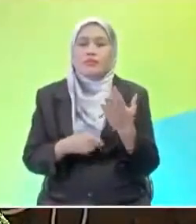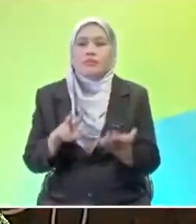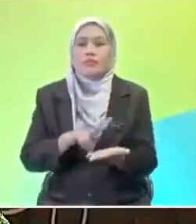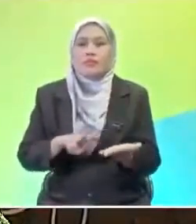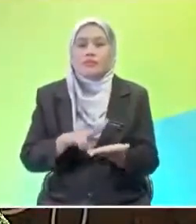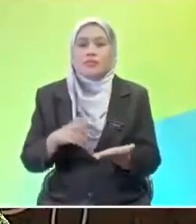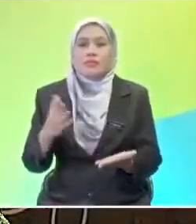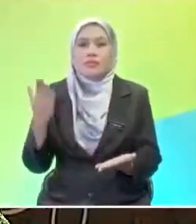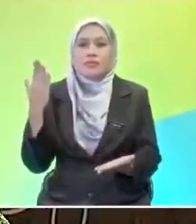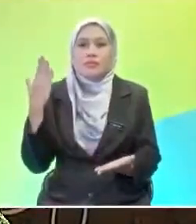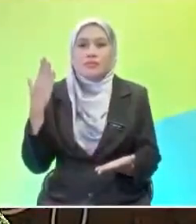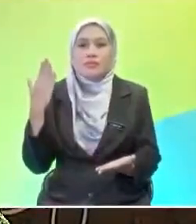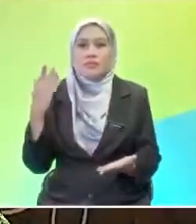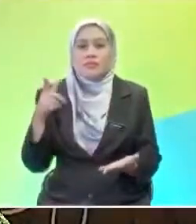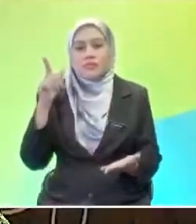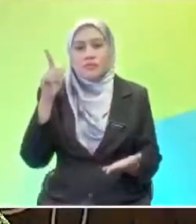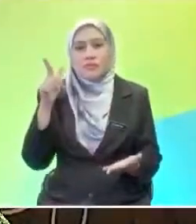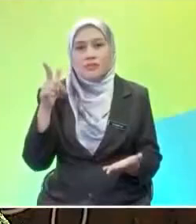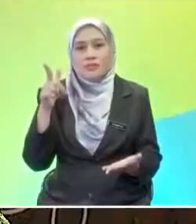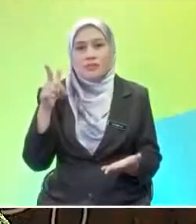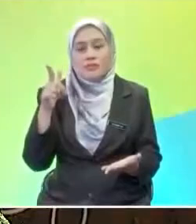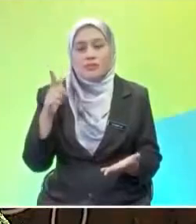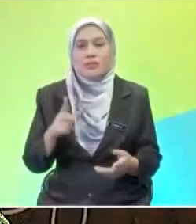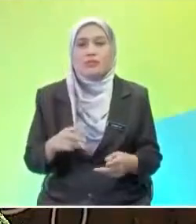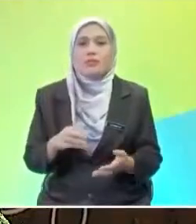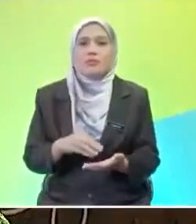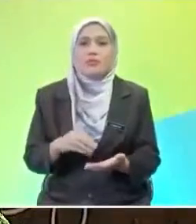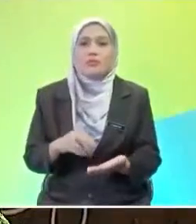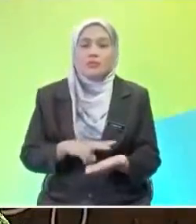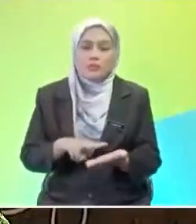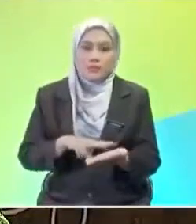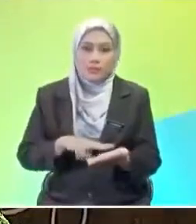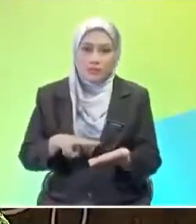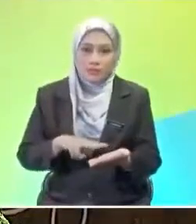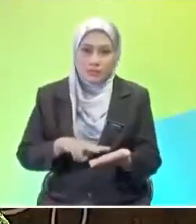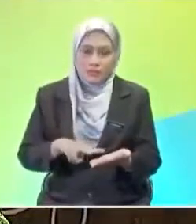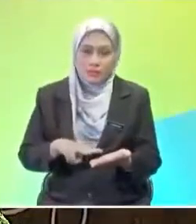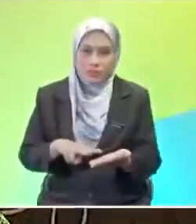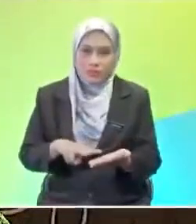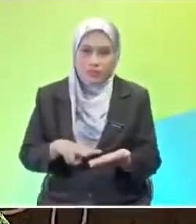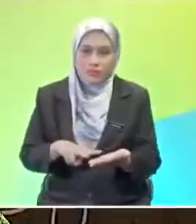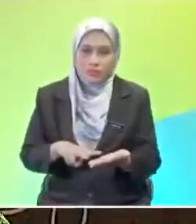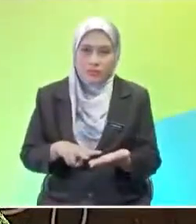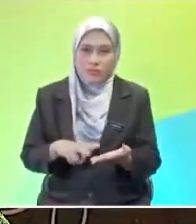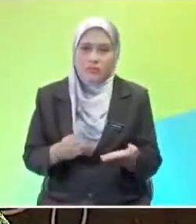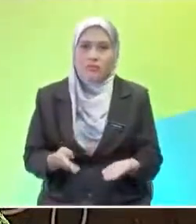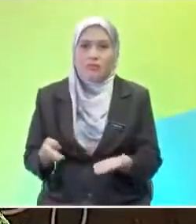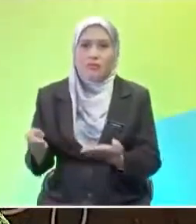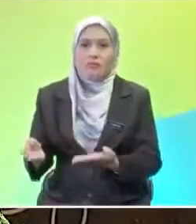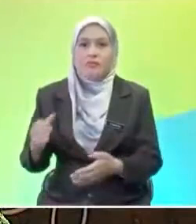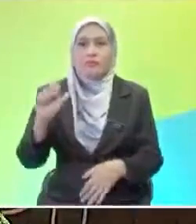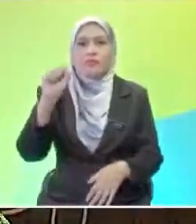hari ini kita akan belajar tentang kemahiran membaca, di mana murid-murid akan membaca bahan sastera dan bahan bukan